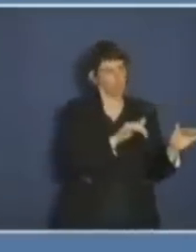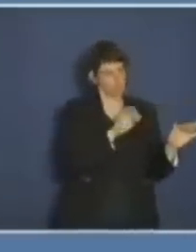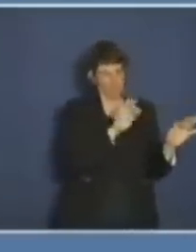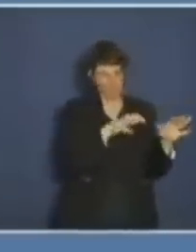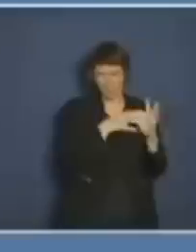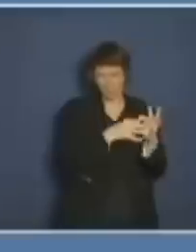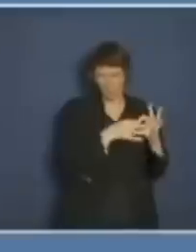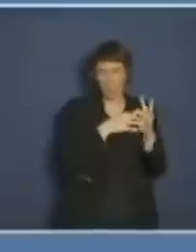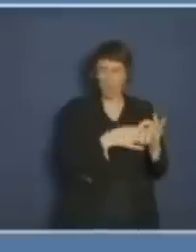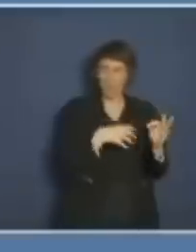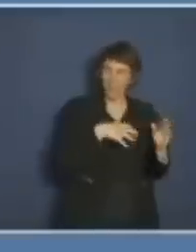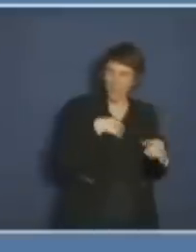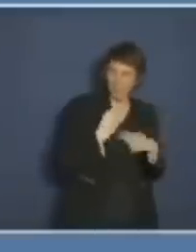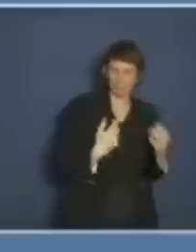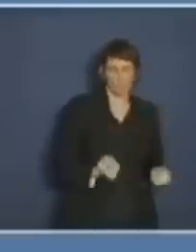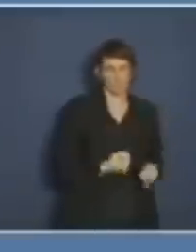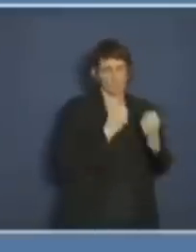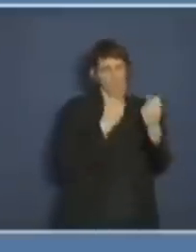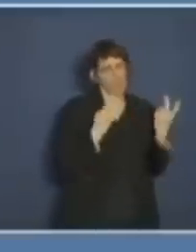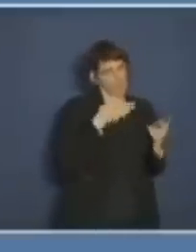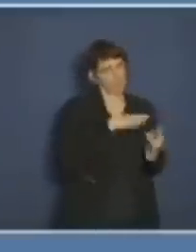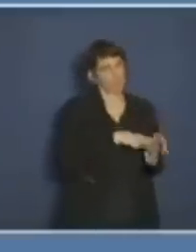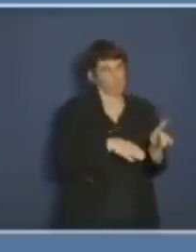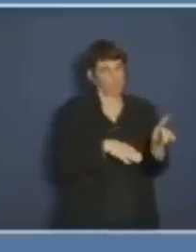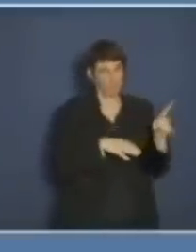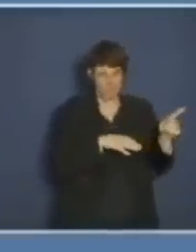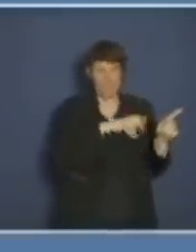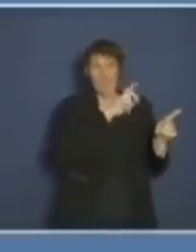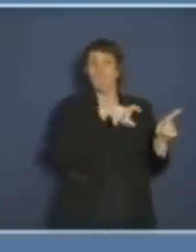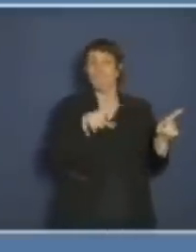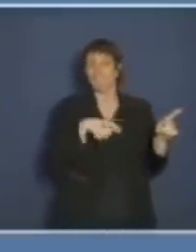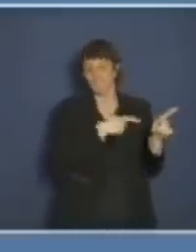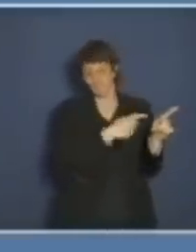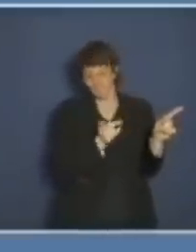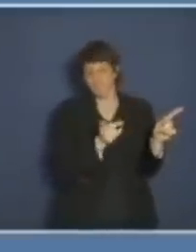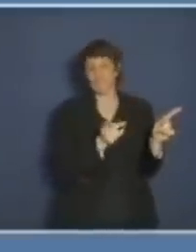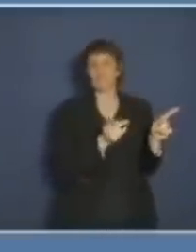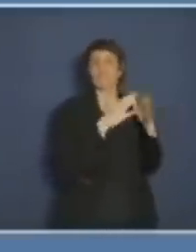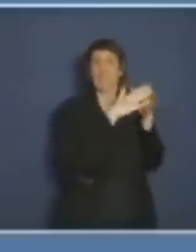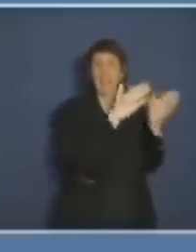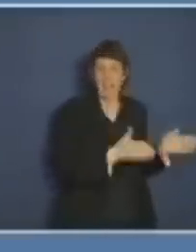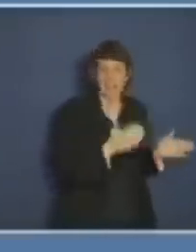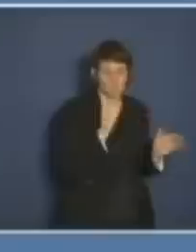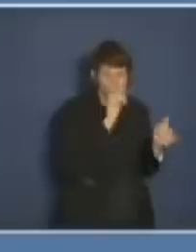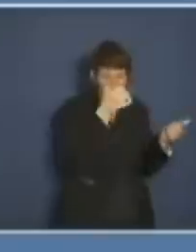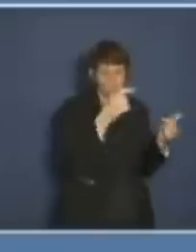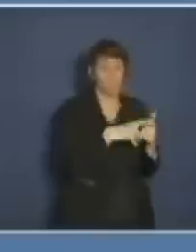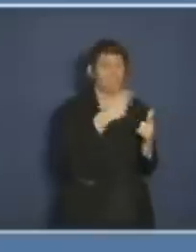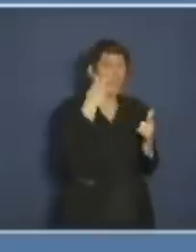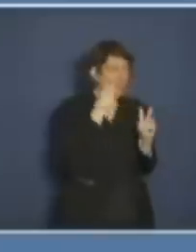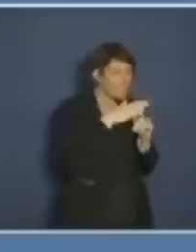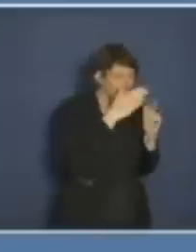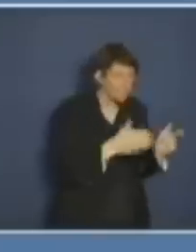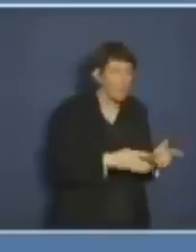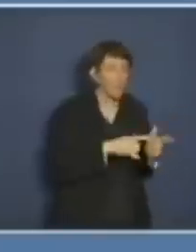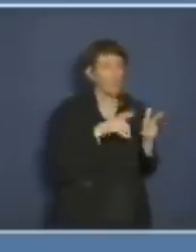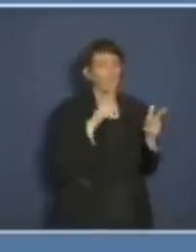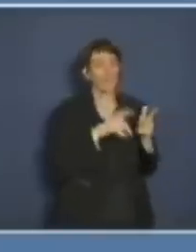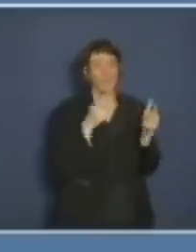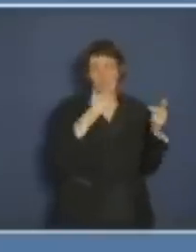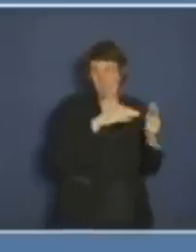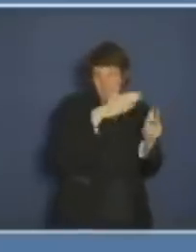Verlauf schwer oder gar tödlich sein könnte. Und zwar die Menschen in Heimen, in Altersheimen, in Pflegeheimen,